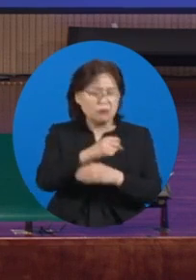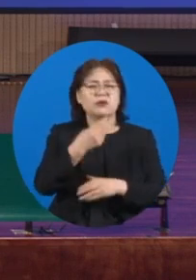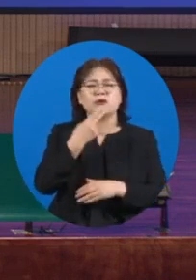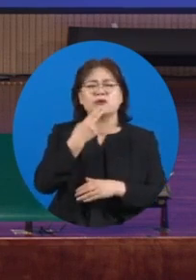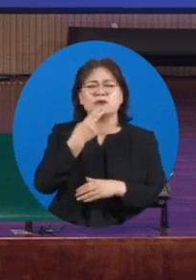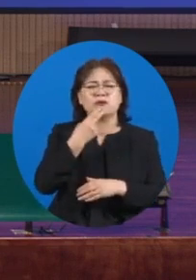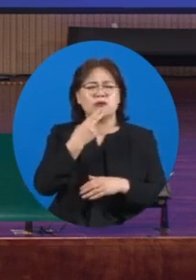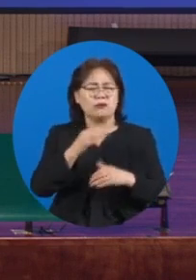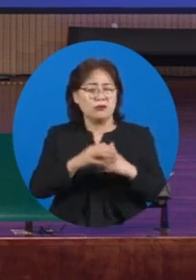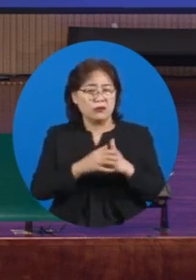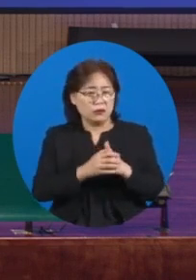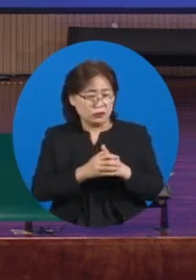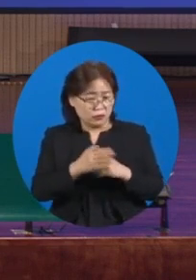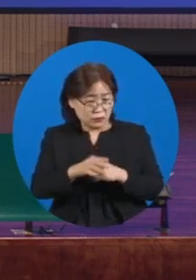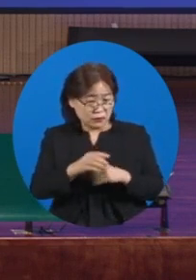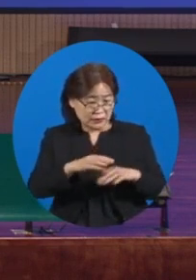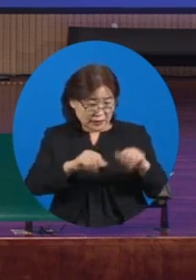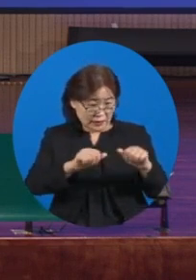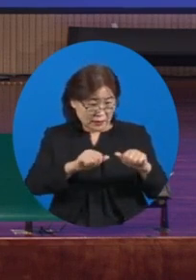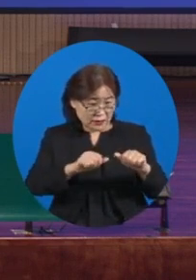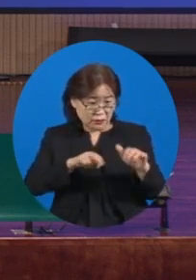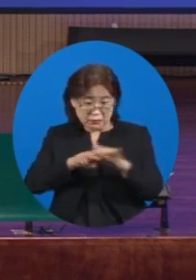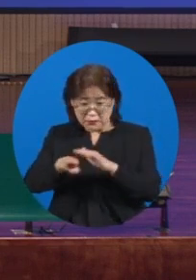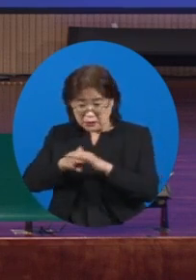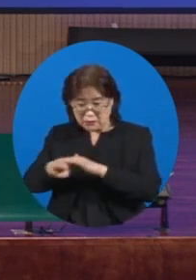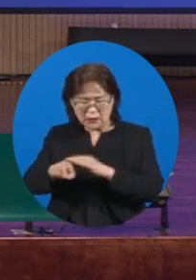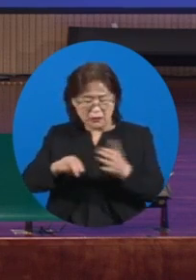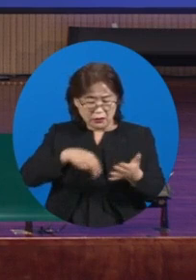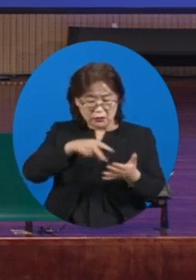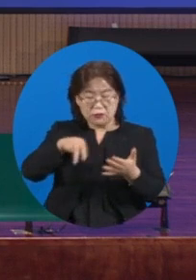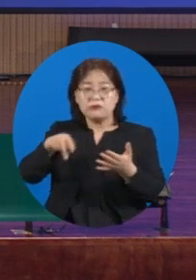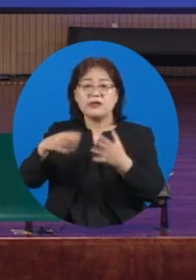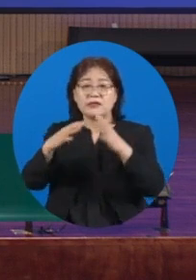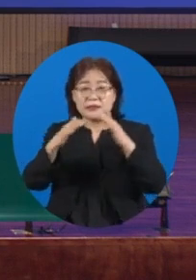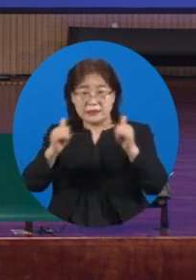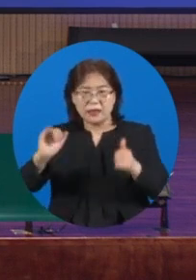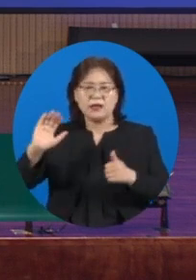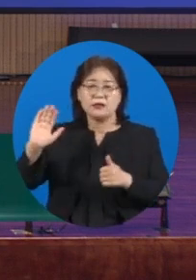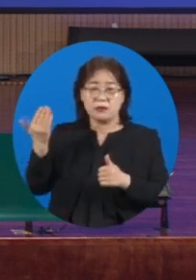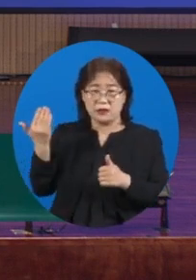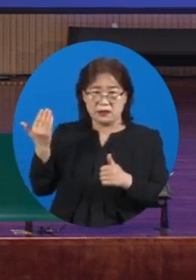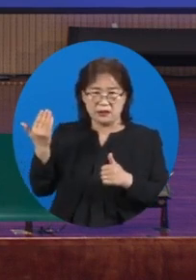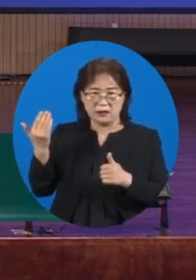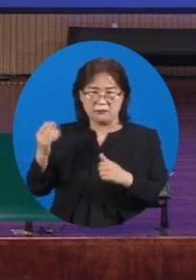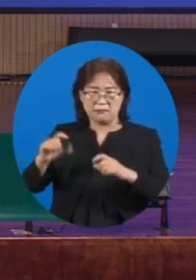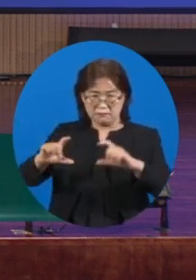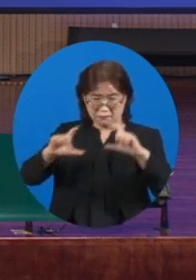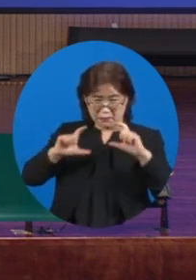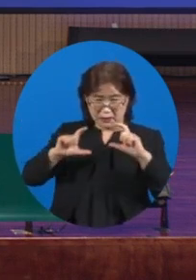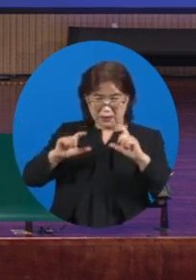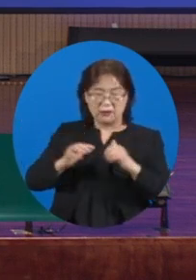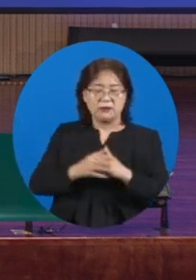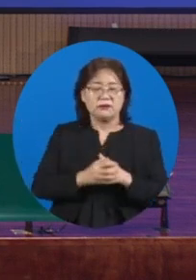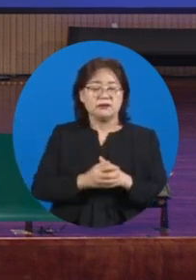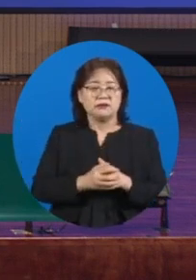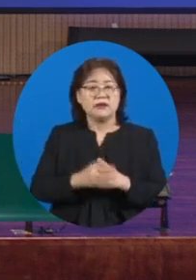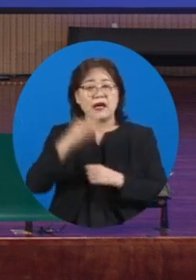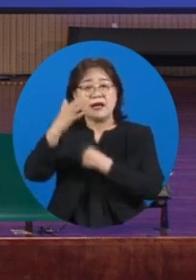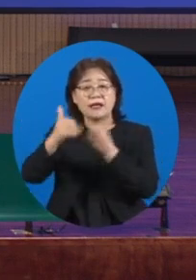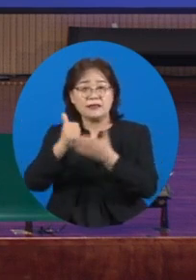것이오 너는 땅에서 피하며 유리하는 자가 되리라 하나님께서